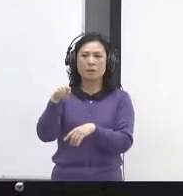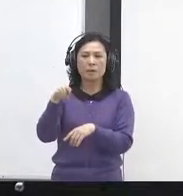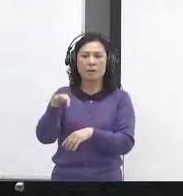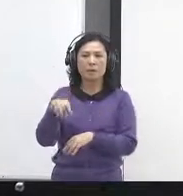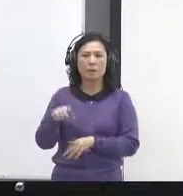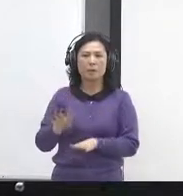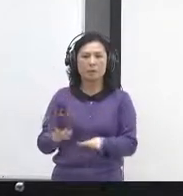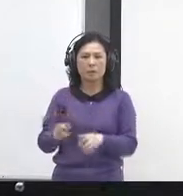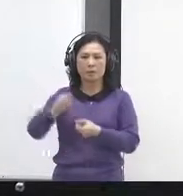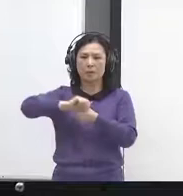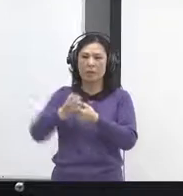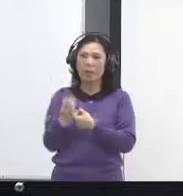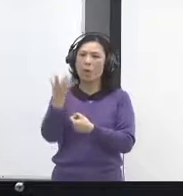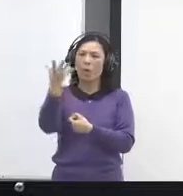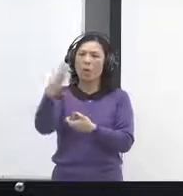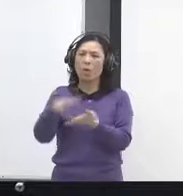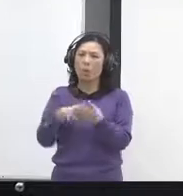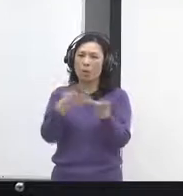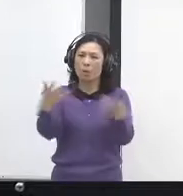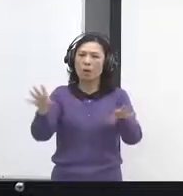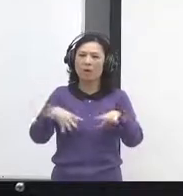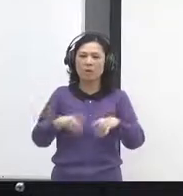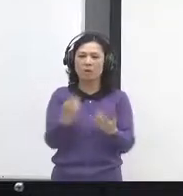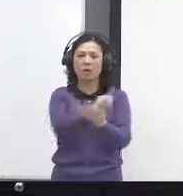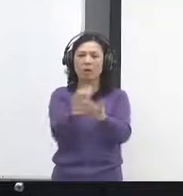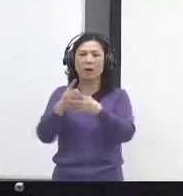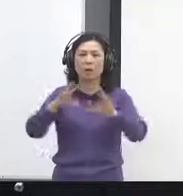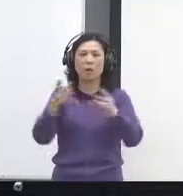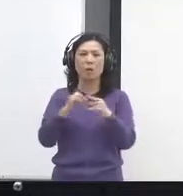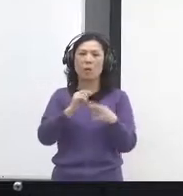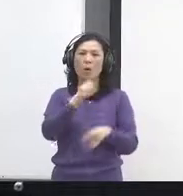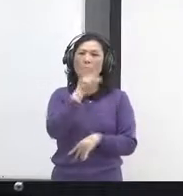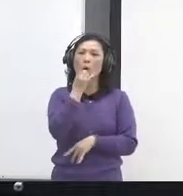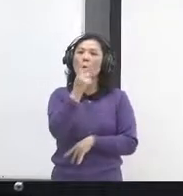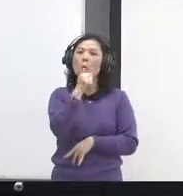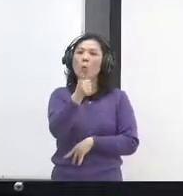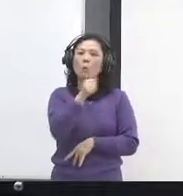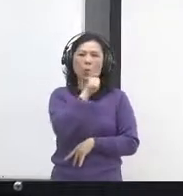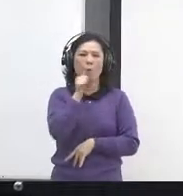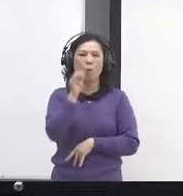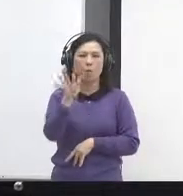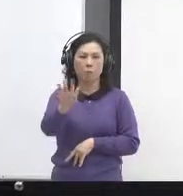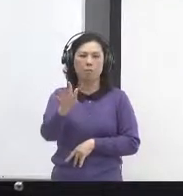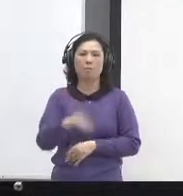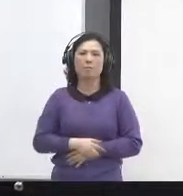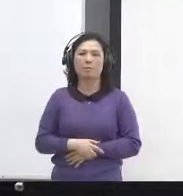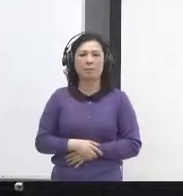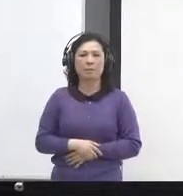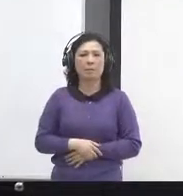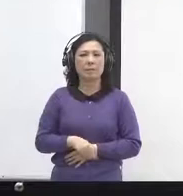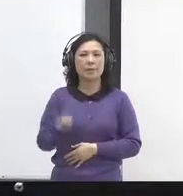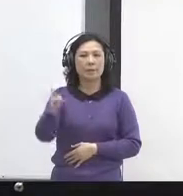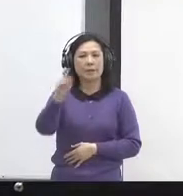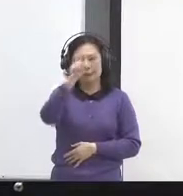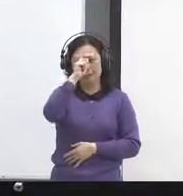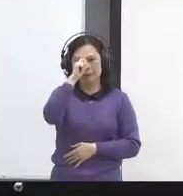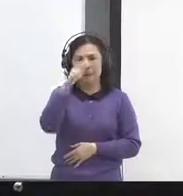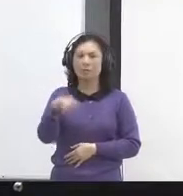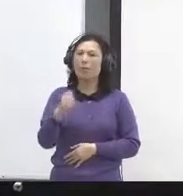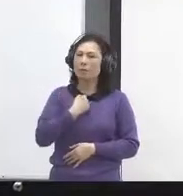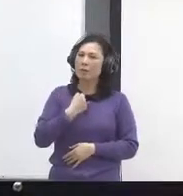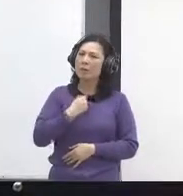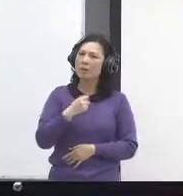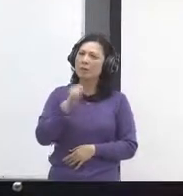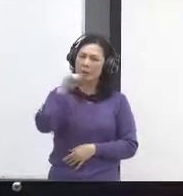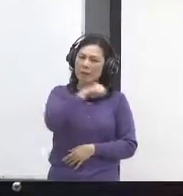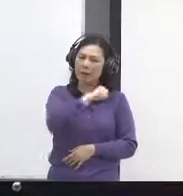突然增加了很多 general 的就是各国语言的翻译的就是频道、哦、那其实就是 Parkon 他想要更了解台湾，但他又觉得大家